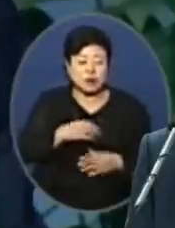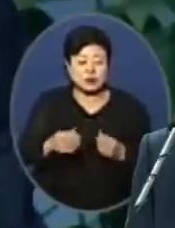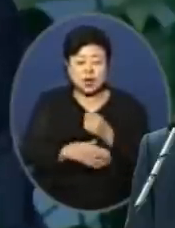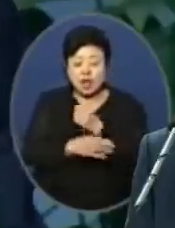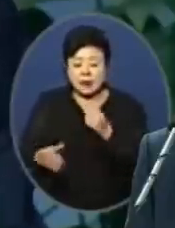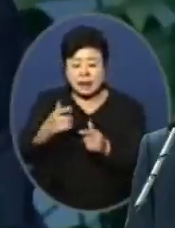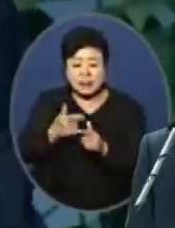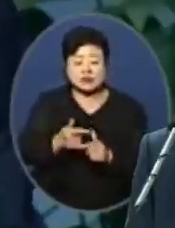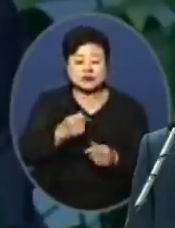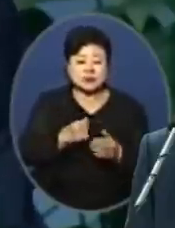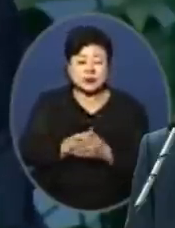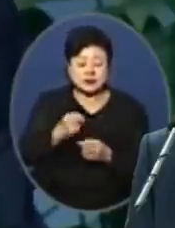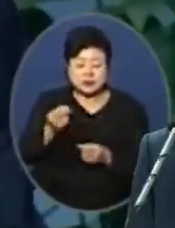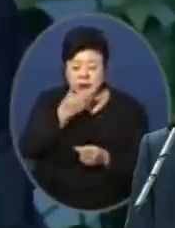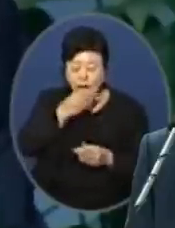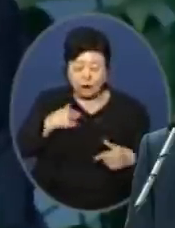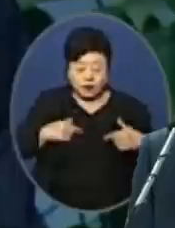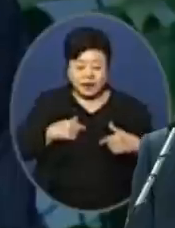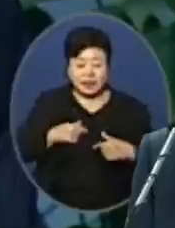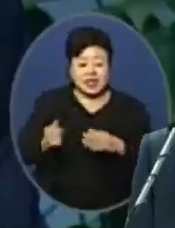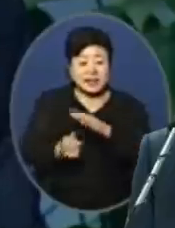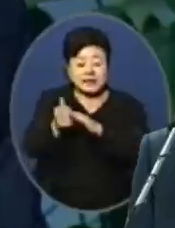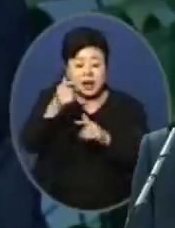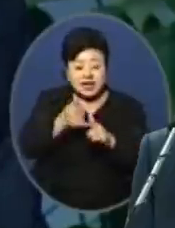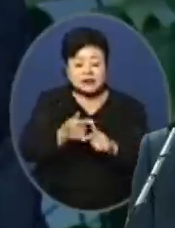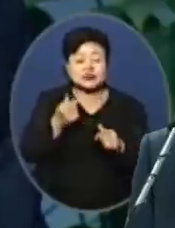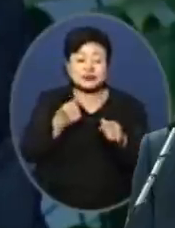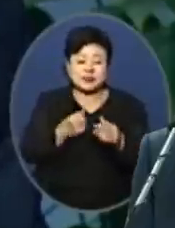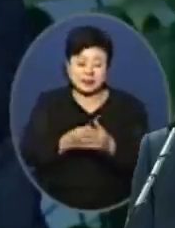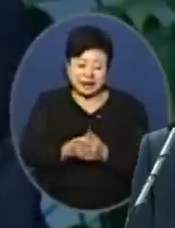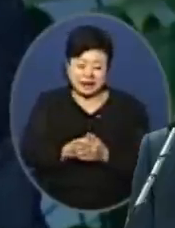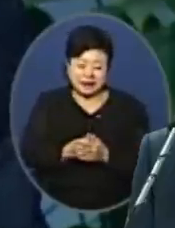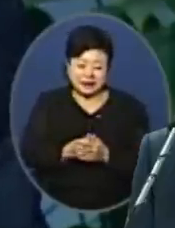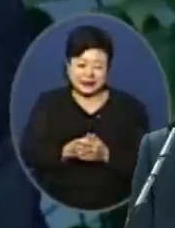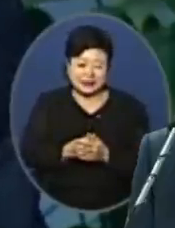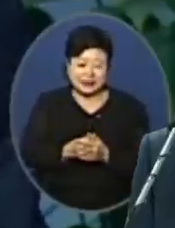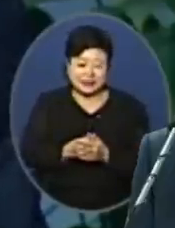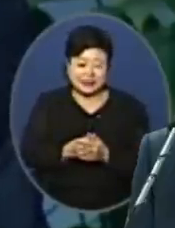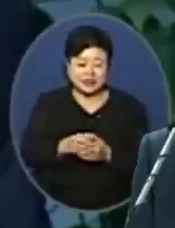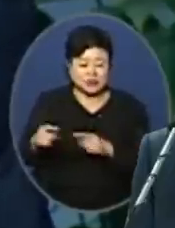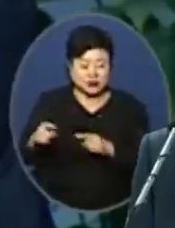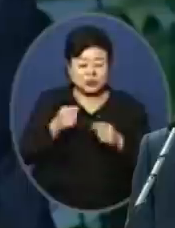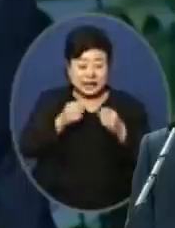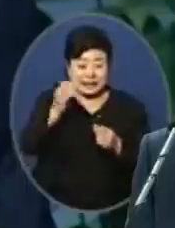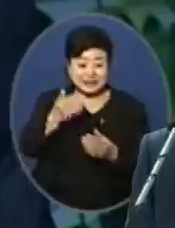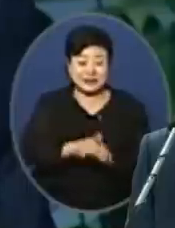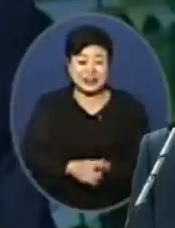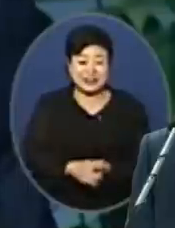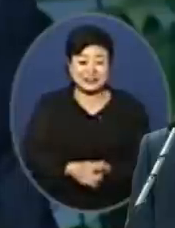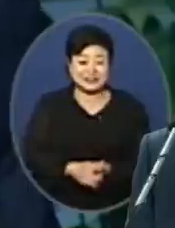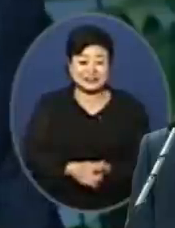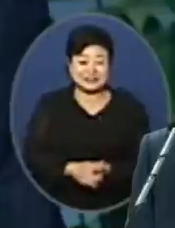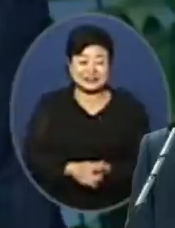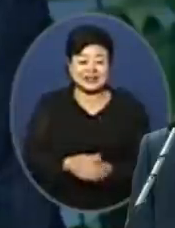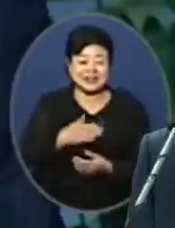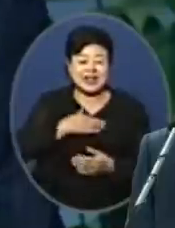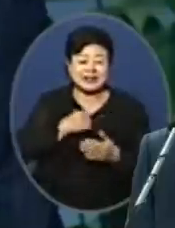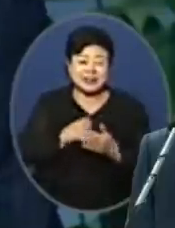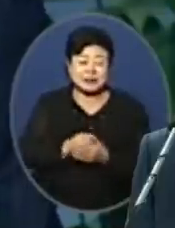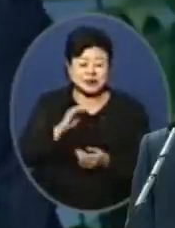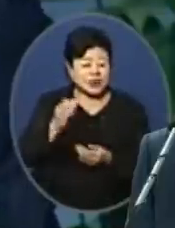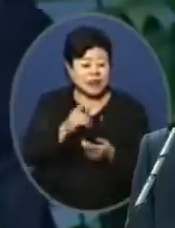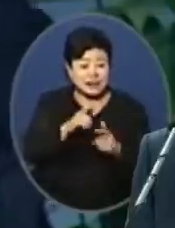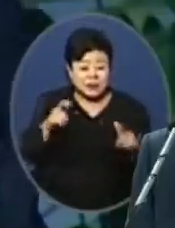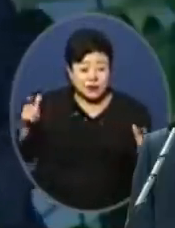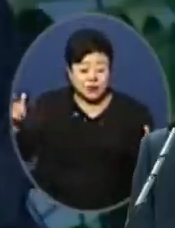해방도 예수 때문에 영생 복락의 희망도 예수 때문에 누리고 사는 것입니다. 나 때문에 된